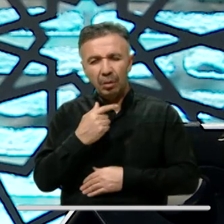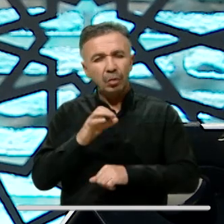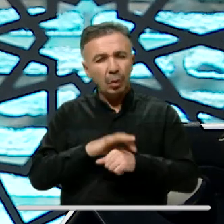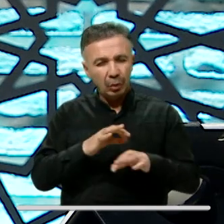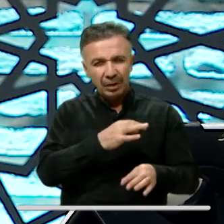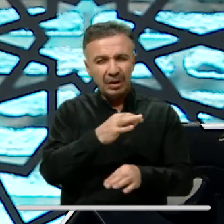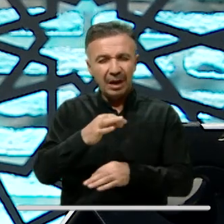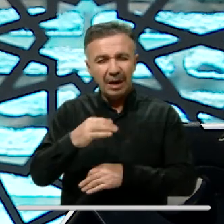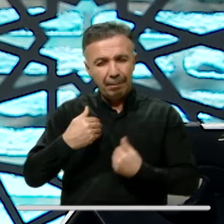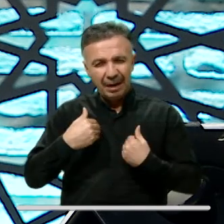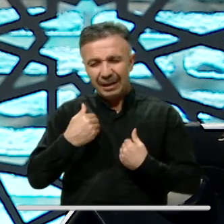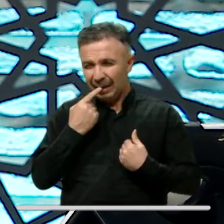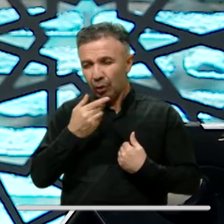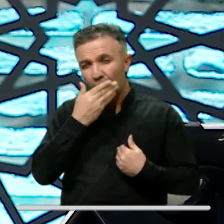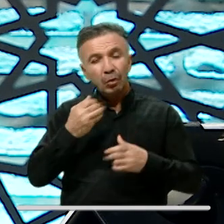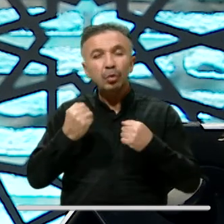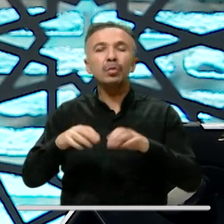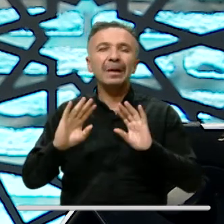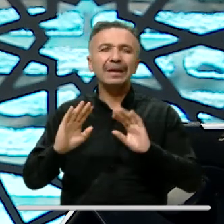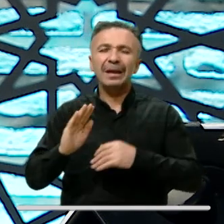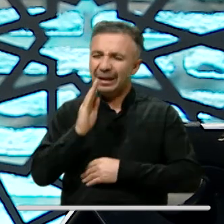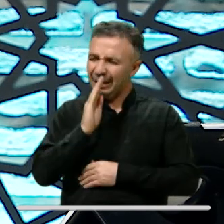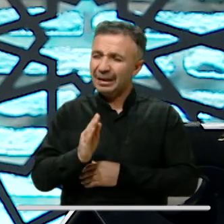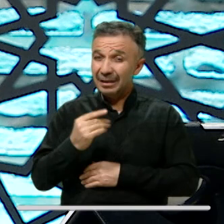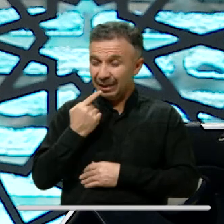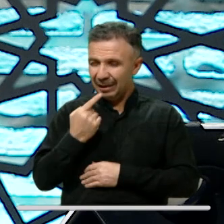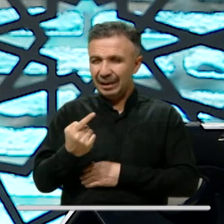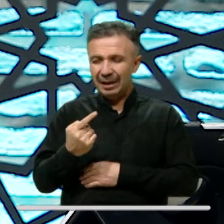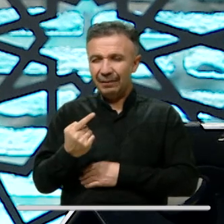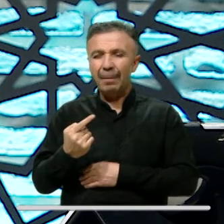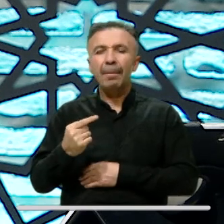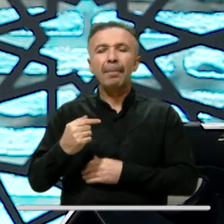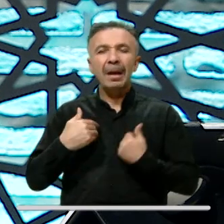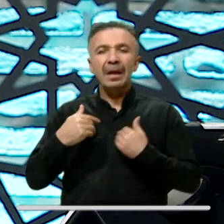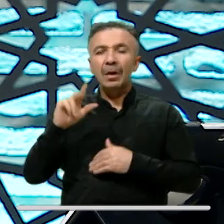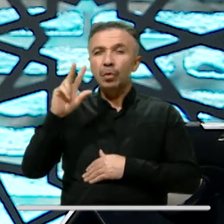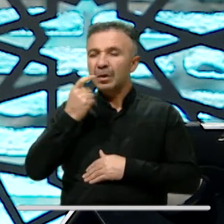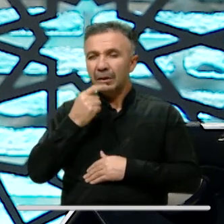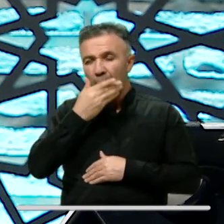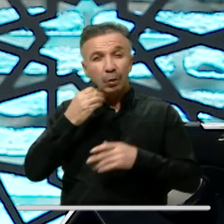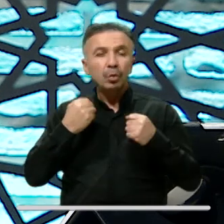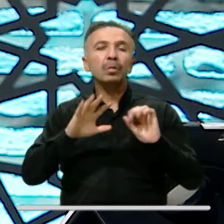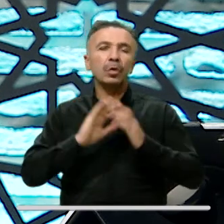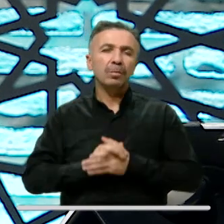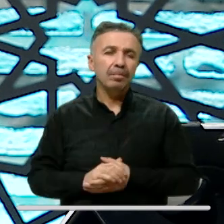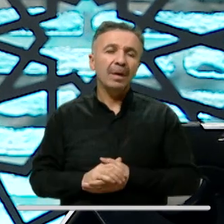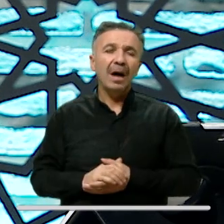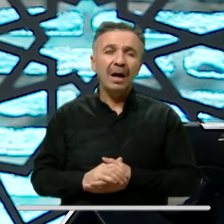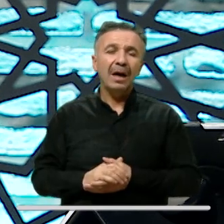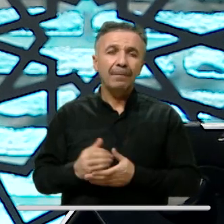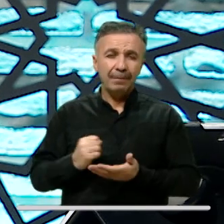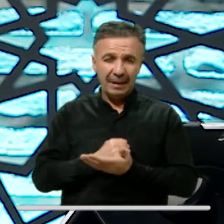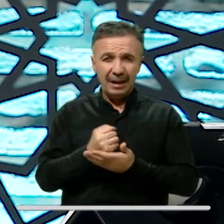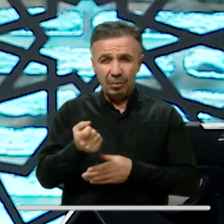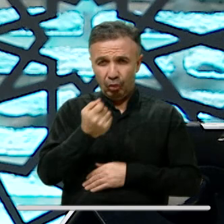oruç tutmamam noktasında bana kesin olarak konuştular ve ben de 3 yıldır orucumu tutamıyorum dedi. Hala ilaç kullanmaya